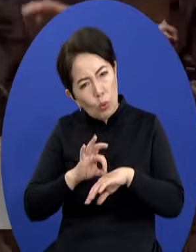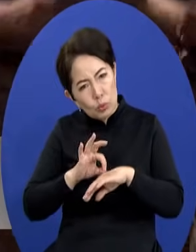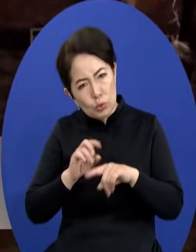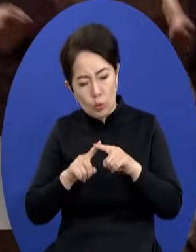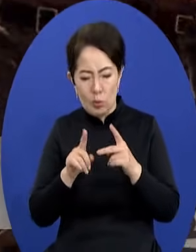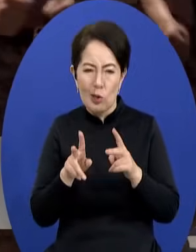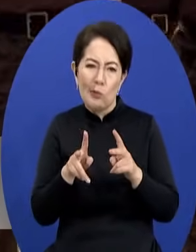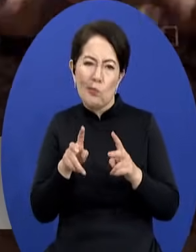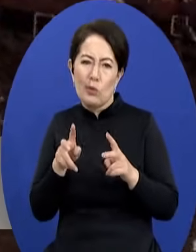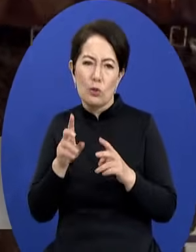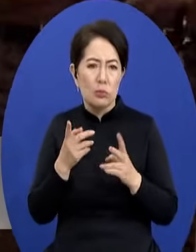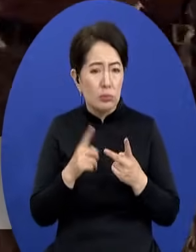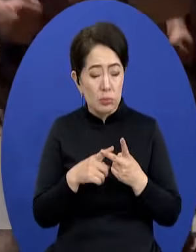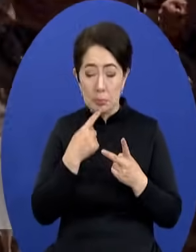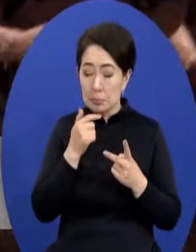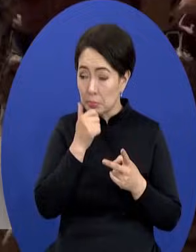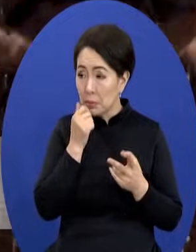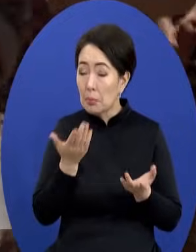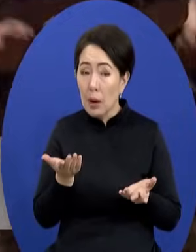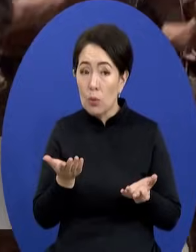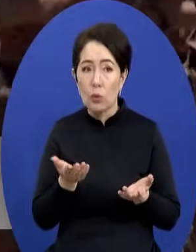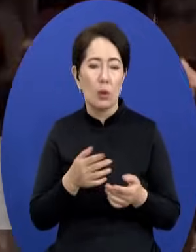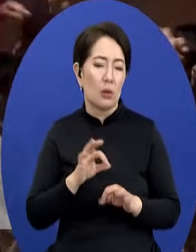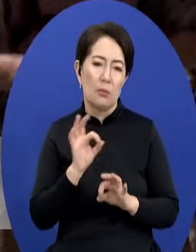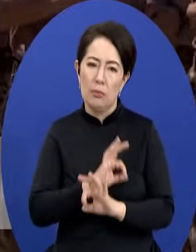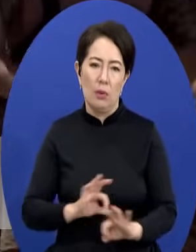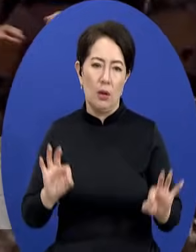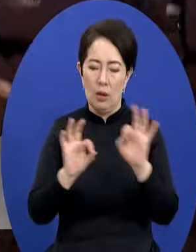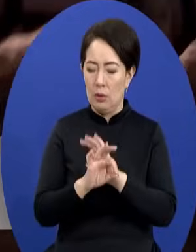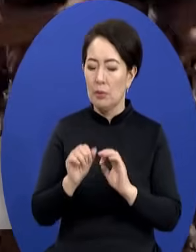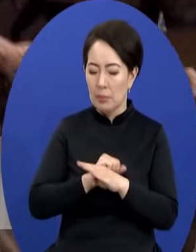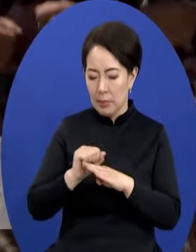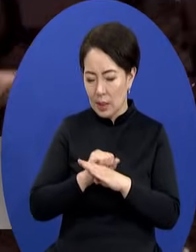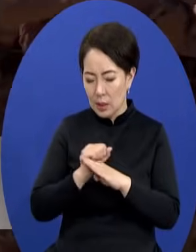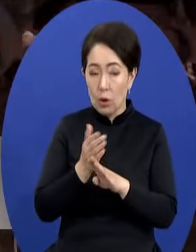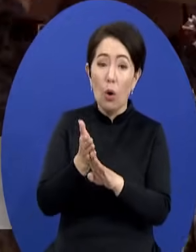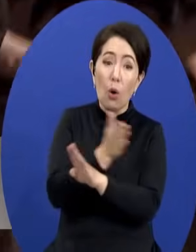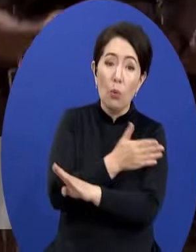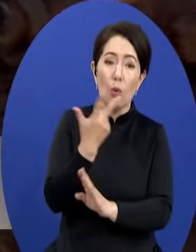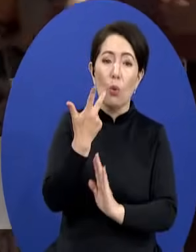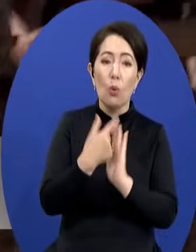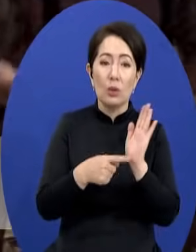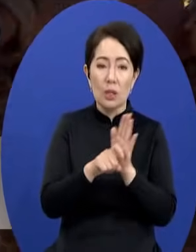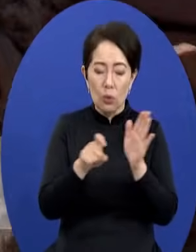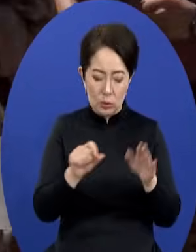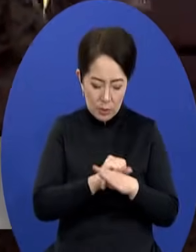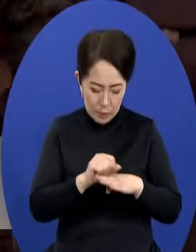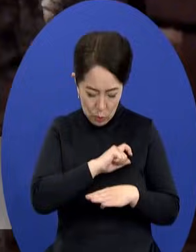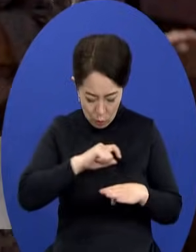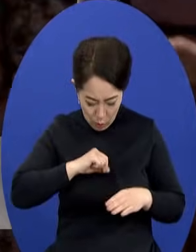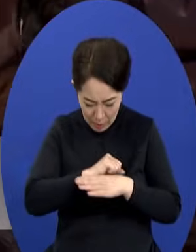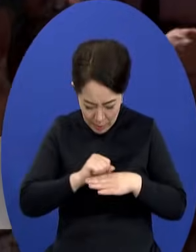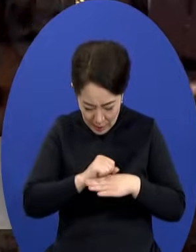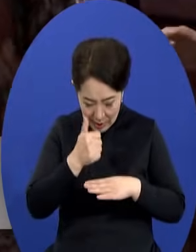өөр одоо бид ямар нэг хүндрэл гарав. Үгүй ээ, тийм зүйл бол гараагүй. Бэлтгэлийг бол 3 сарын хугацаанд бол маш сайн хийсэн өөрийнхөө хувьд